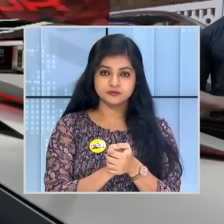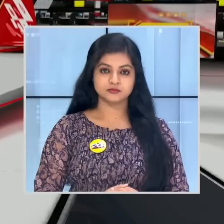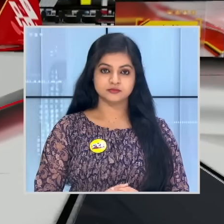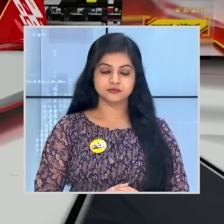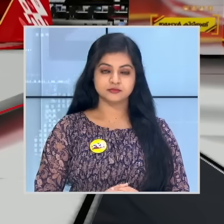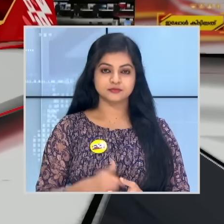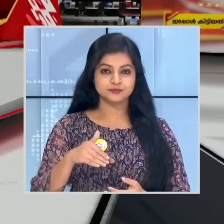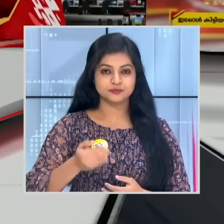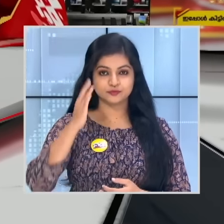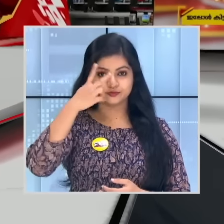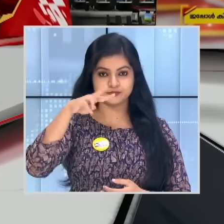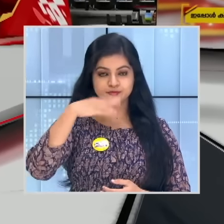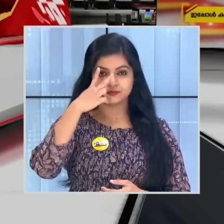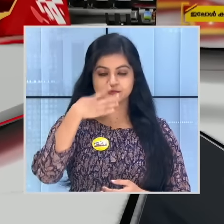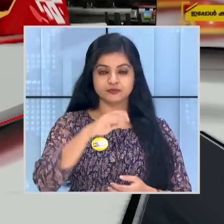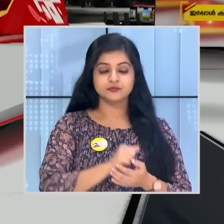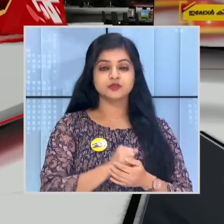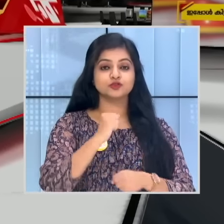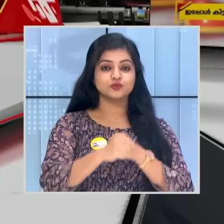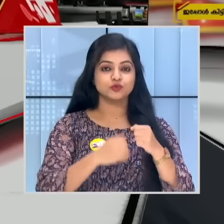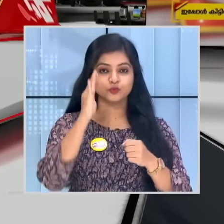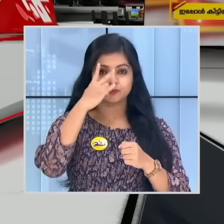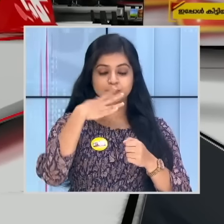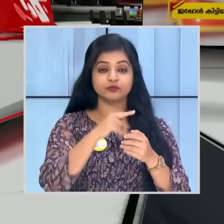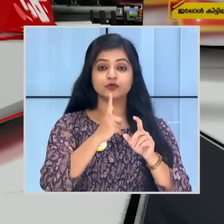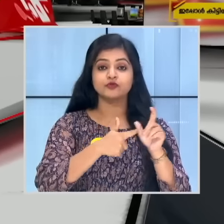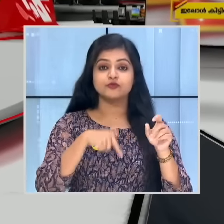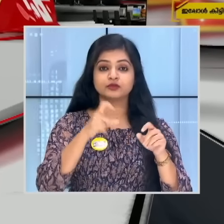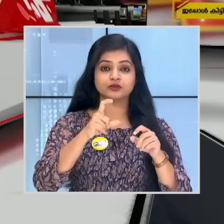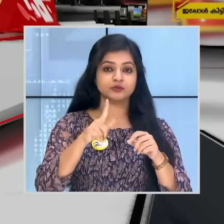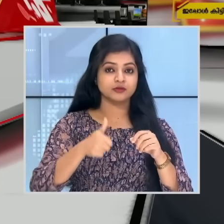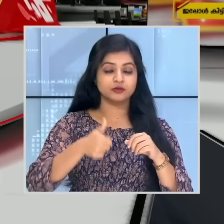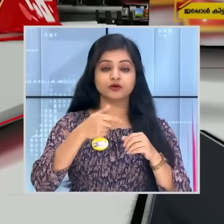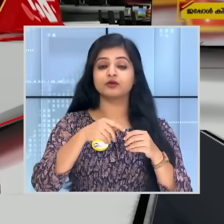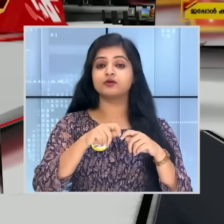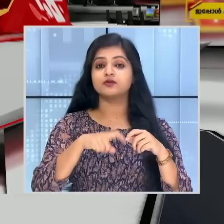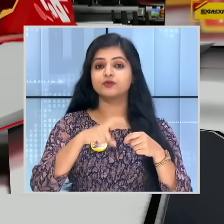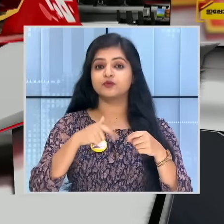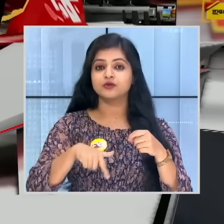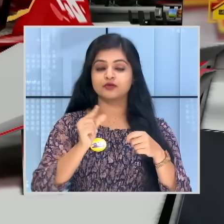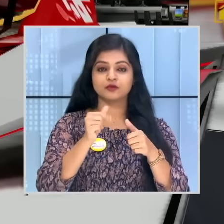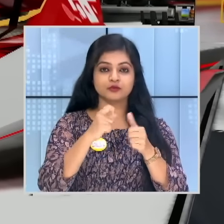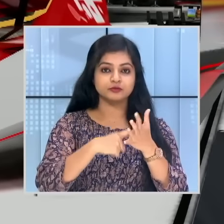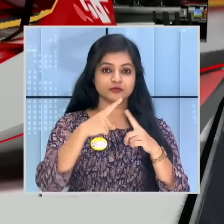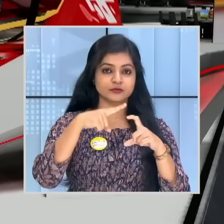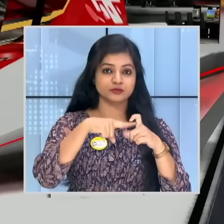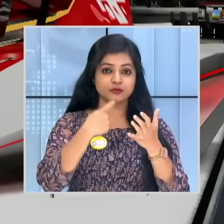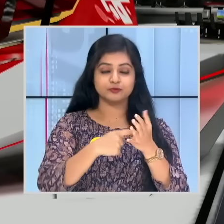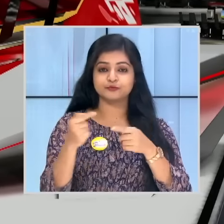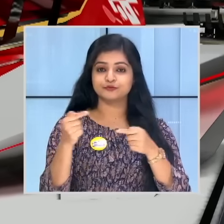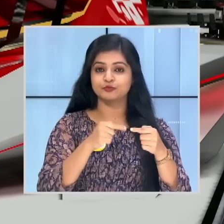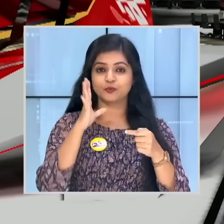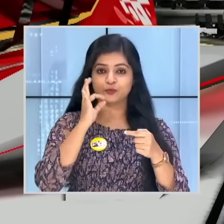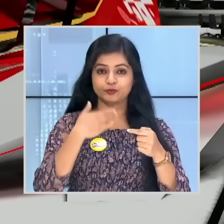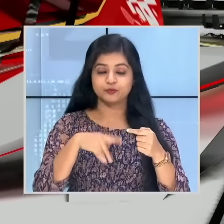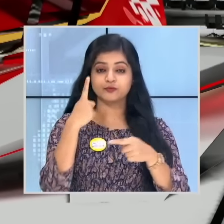നൽകിയത് ഇപ്പോൾ കിട്ടിയത് തുടരുന്നു ഇനിയൊരു കായിക വാർത്തയിലേക്കാണ് യുഎഫ ചാമ്പ്യൻസ് ലീഗിന്റെ ക്വാർട്ടർ മാഞ്ചസ്റ്റർ സിറ്റി റയൽ മാഡ്രിഡ് വമ്പൻ പോരാട്ടം